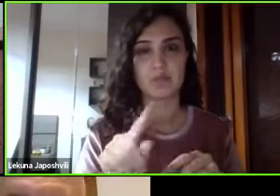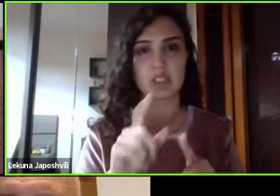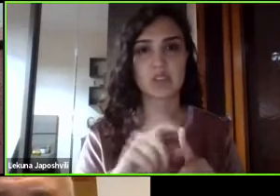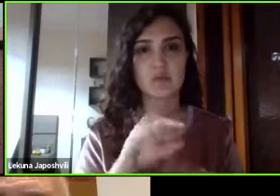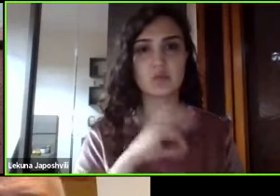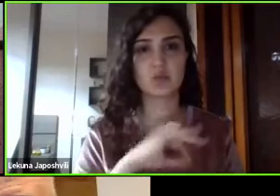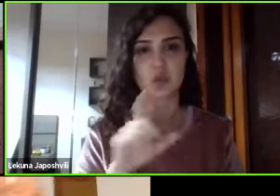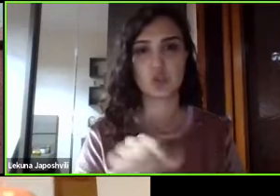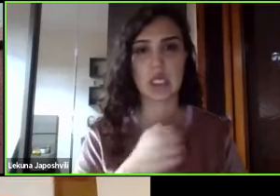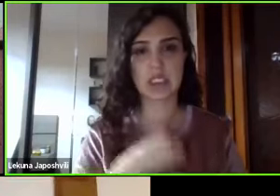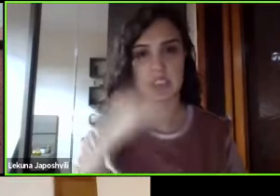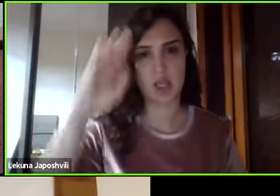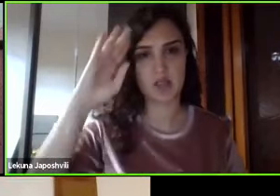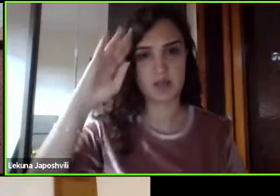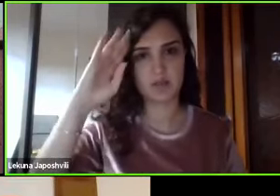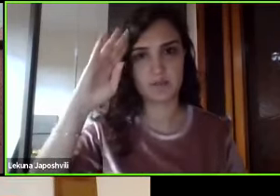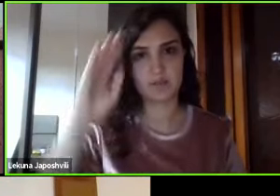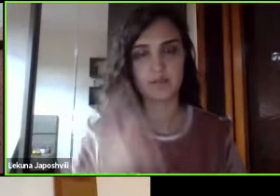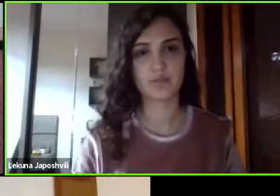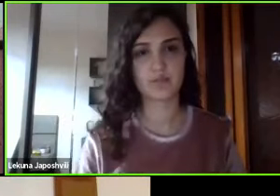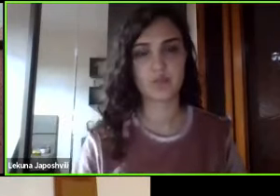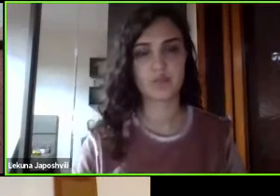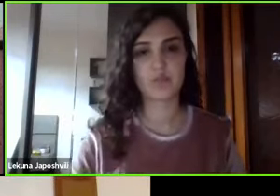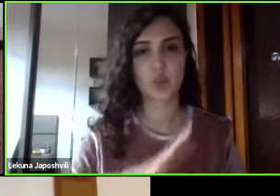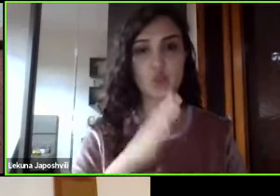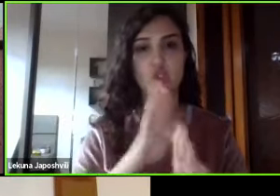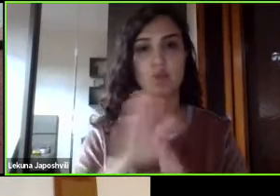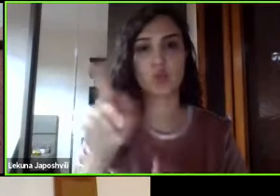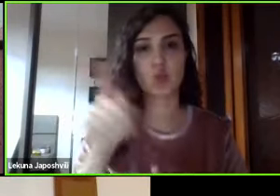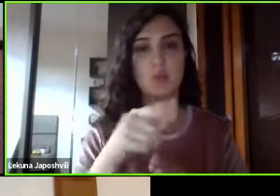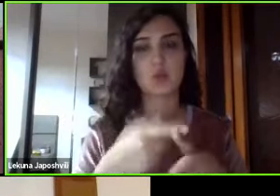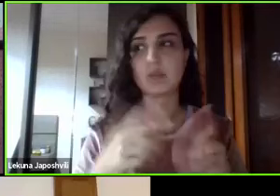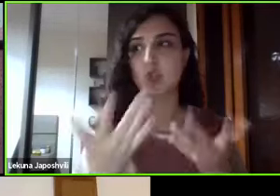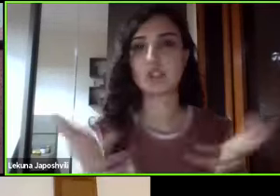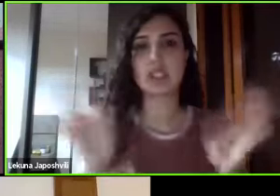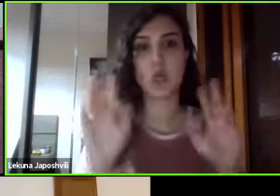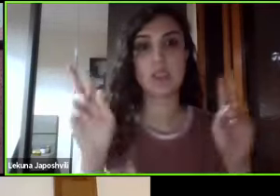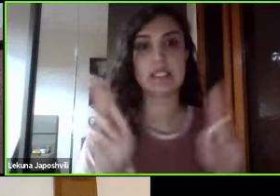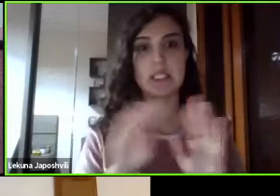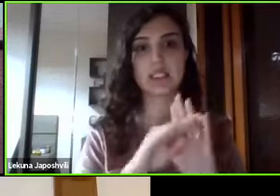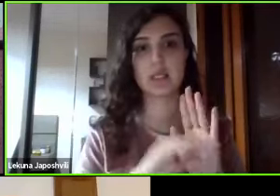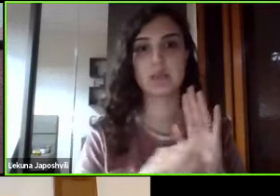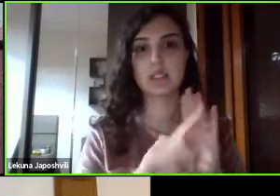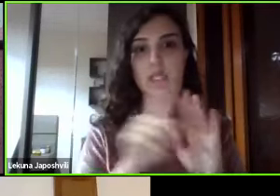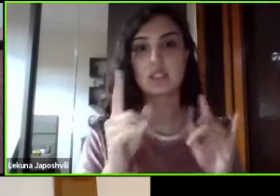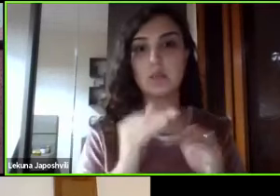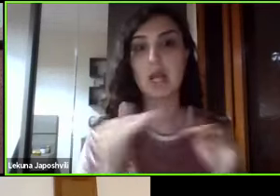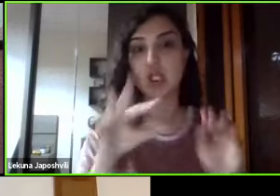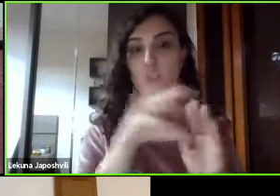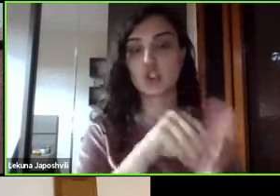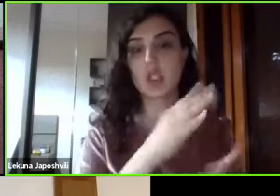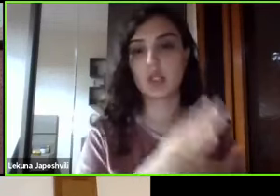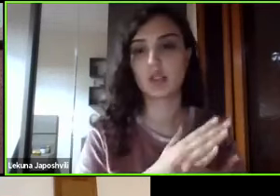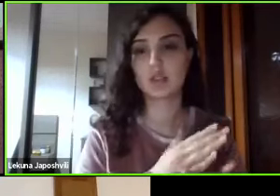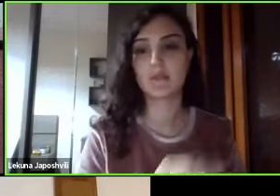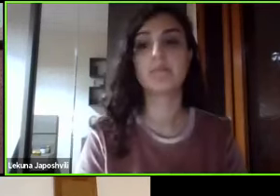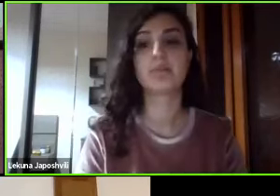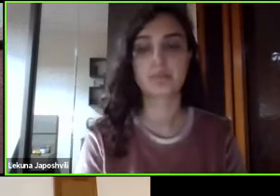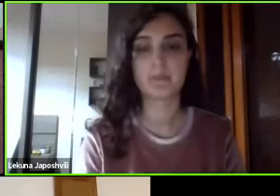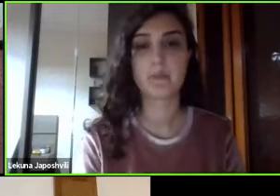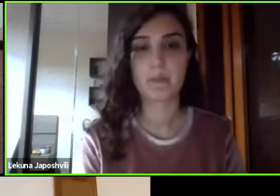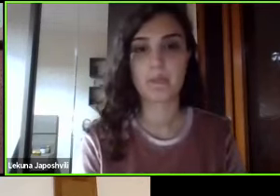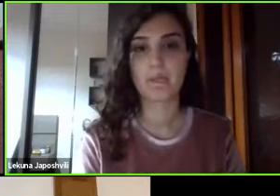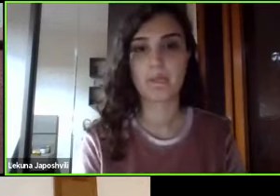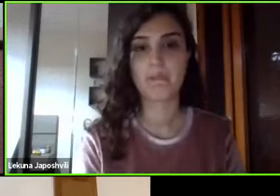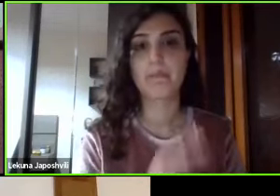გახდეს ჯარისკაცი, გახდეს შემსრულებელი იმ სოციალური წესების, რაც ბავშვი არის დაწესებული.